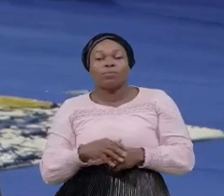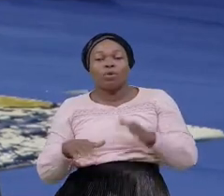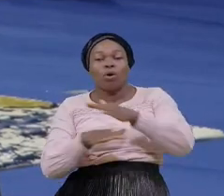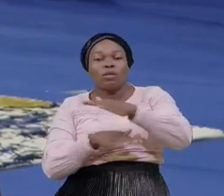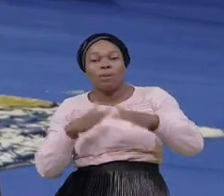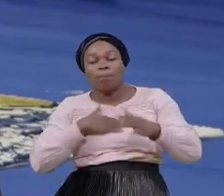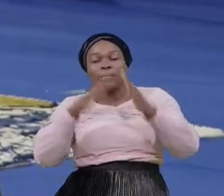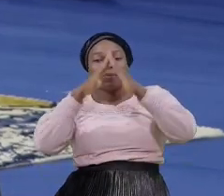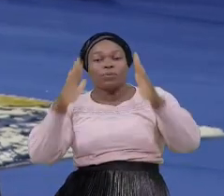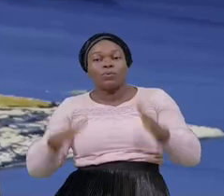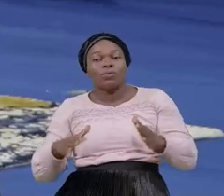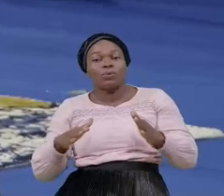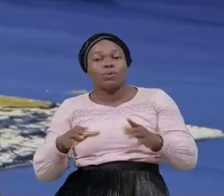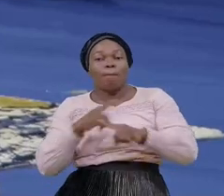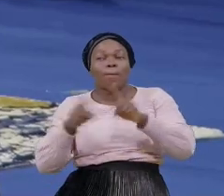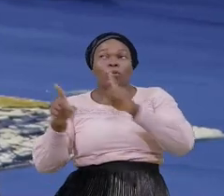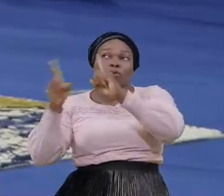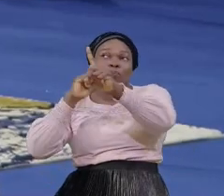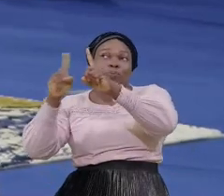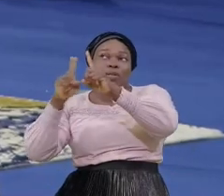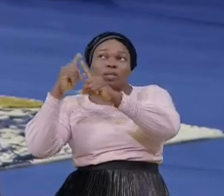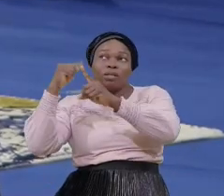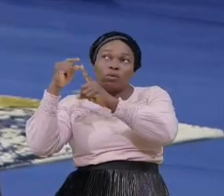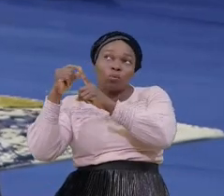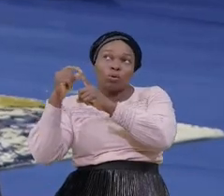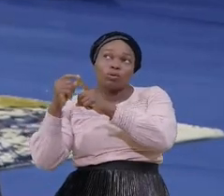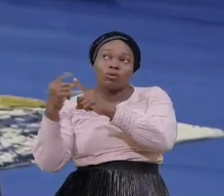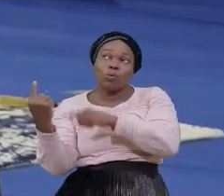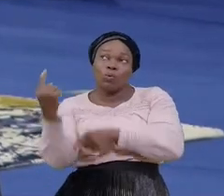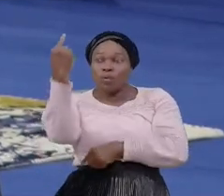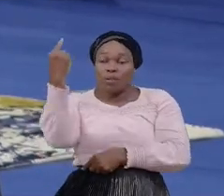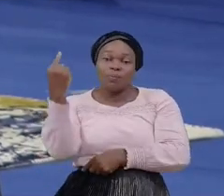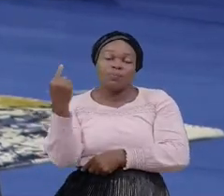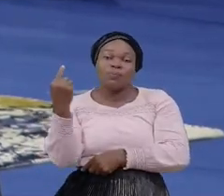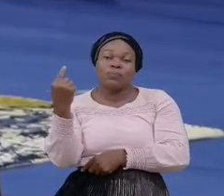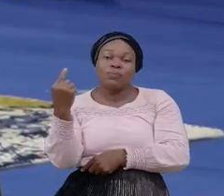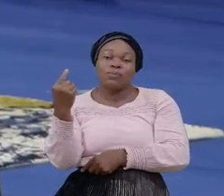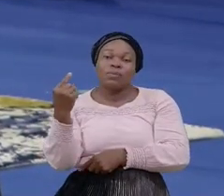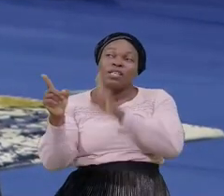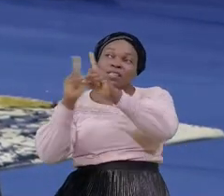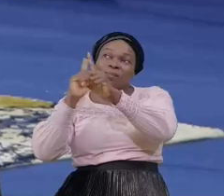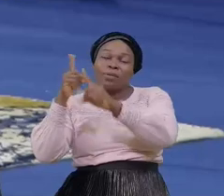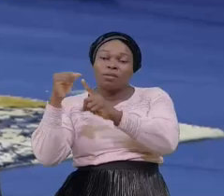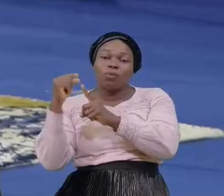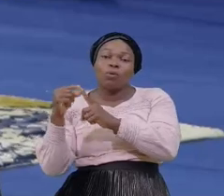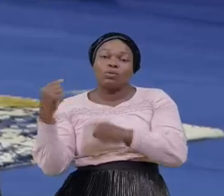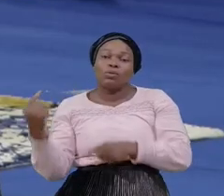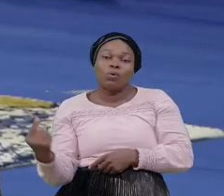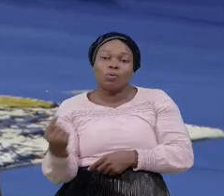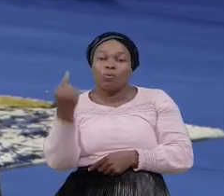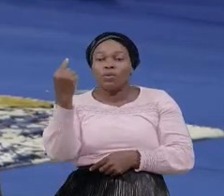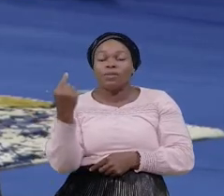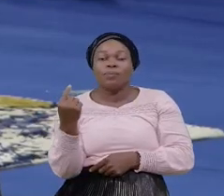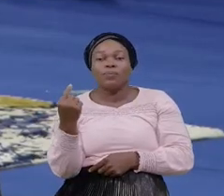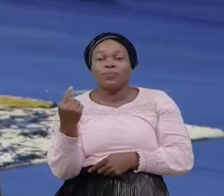Mais dis seulement un mot. Dis seulement